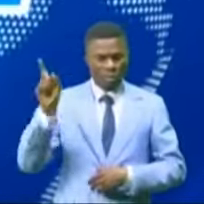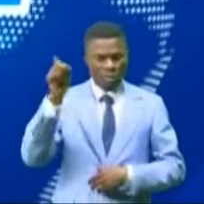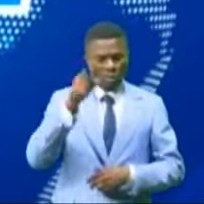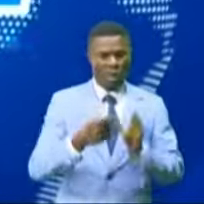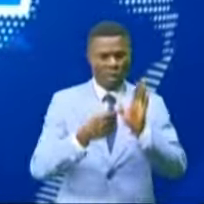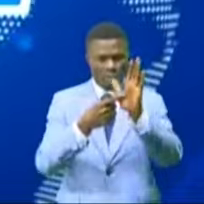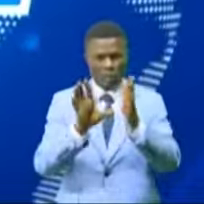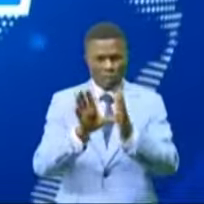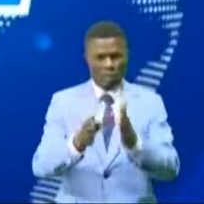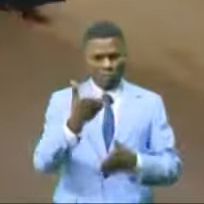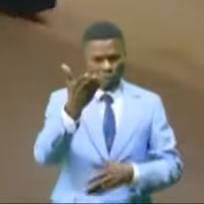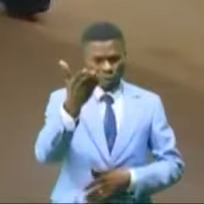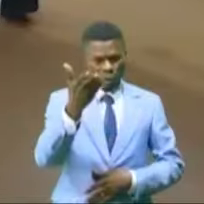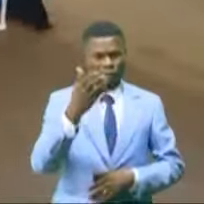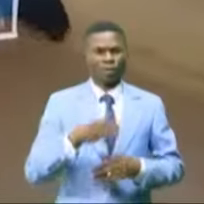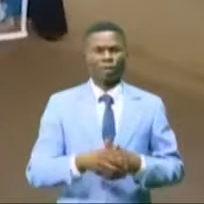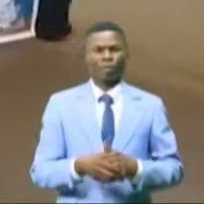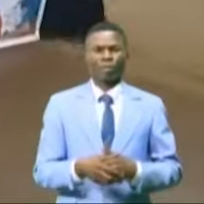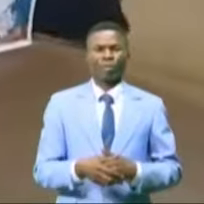ces images. Regardez.